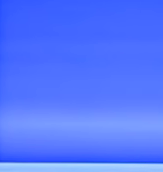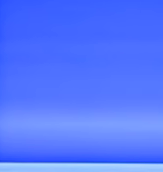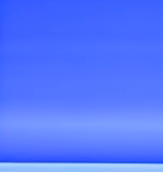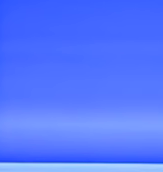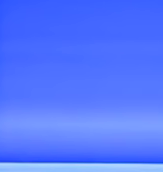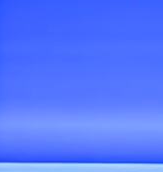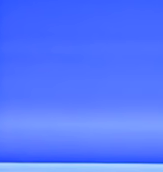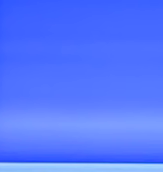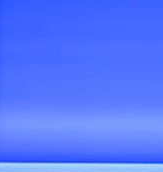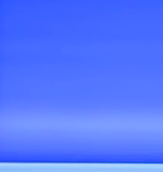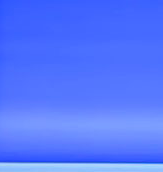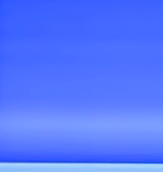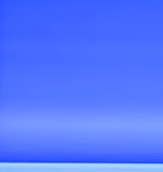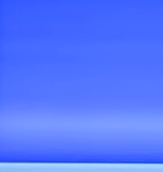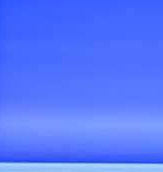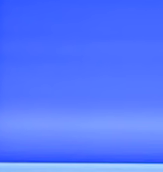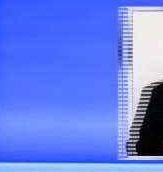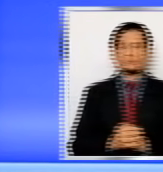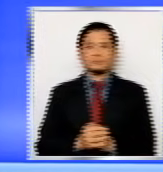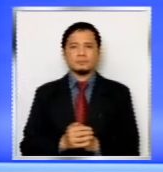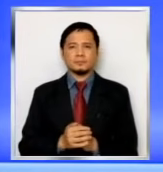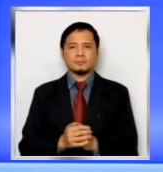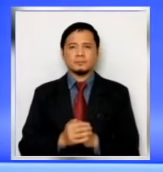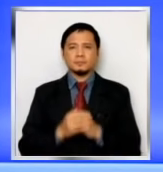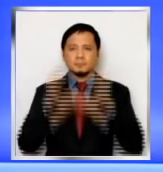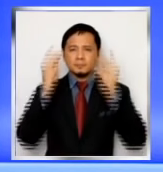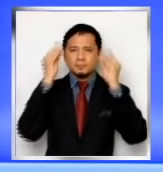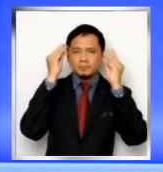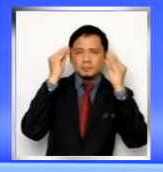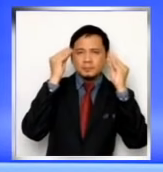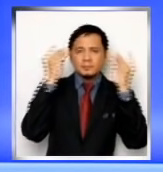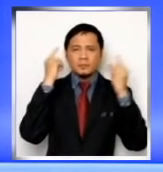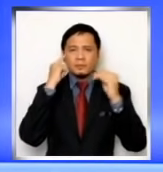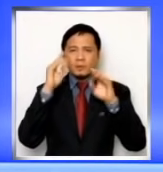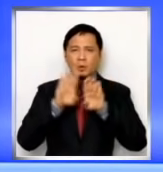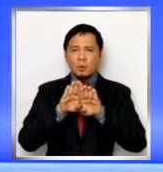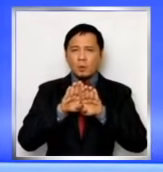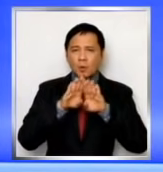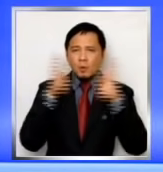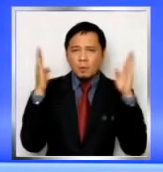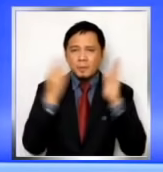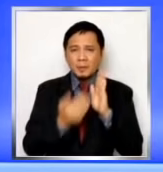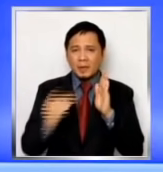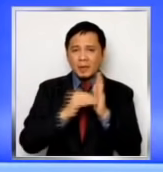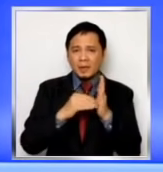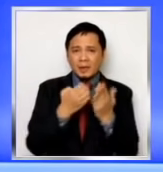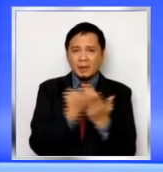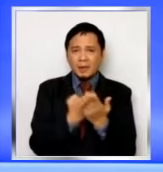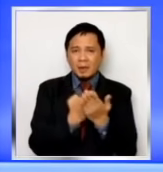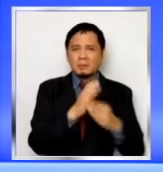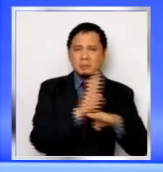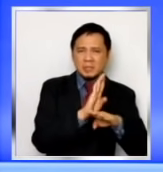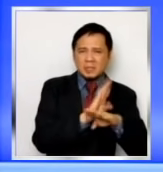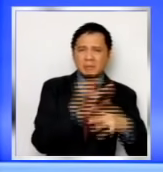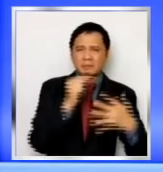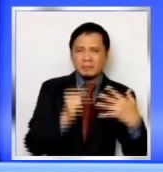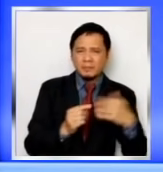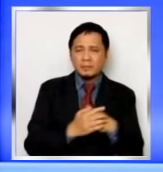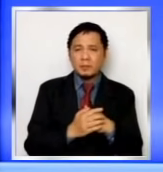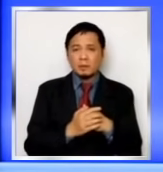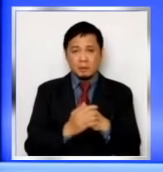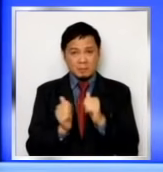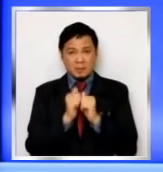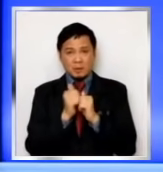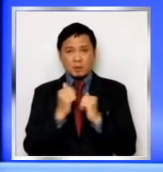Kasabay ng mga pagluluwag para sa unti-unting pagbubukas muli ng ekonomiya ay pinasimple na rin ang mga kategorya sa